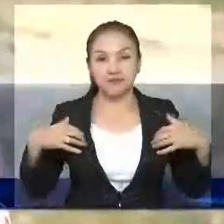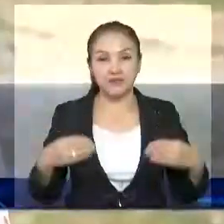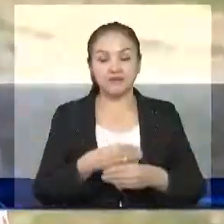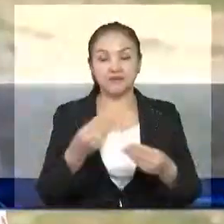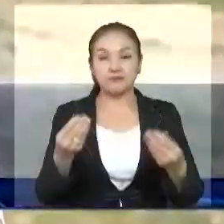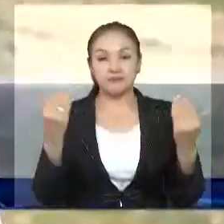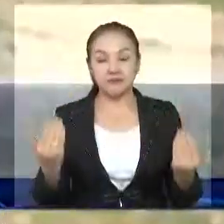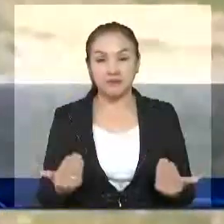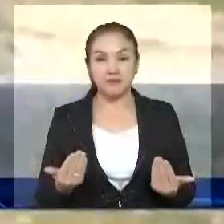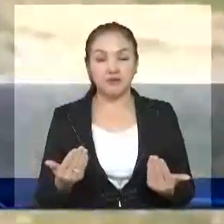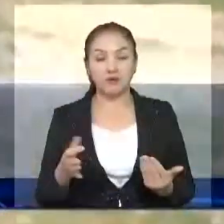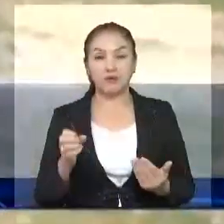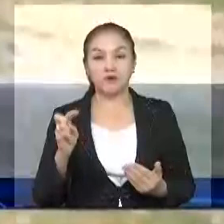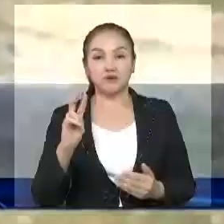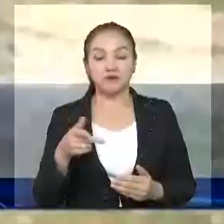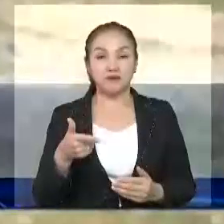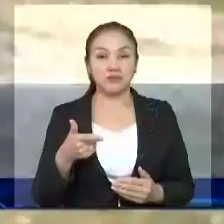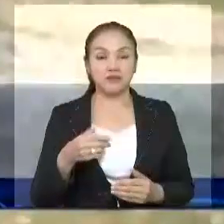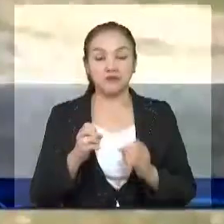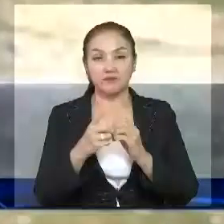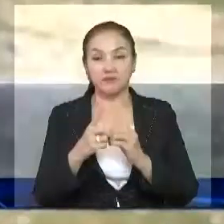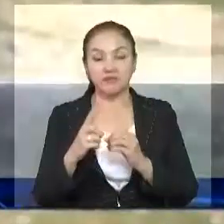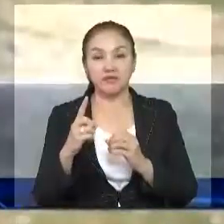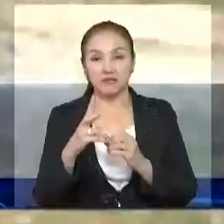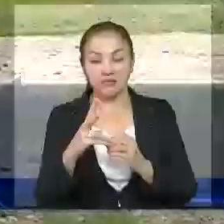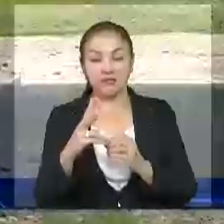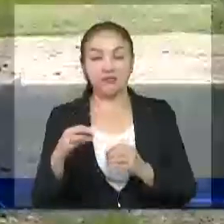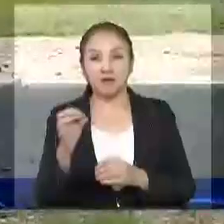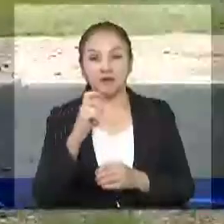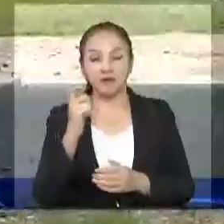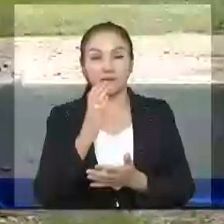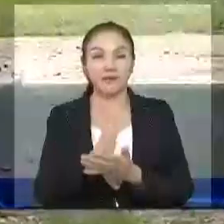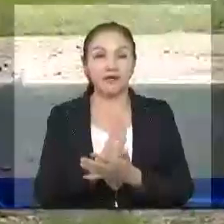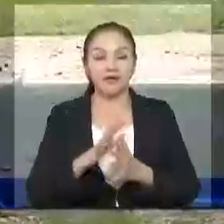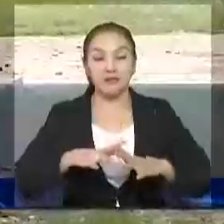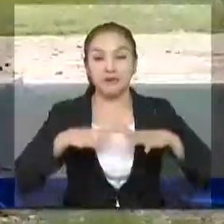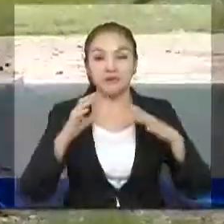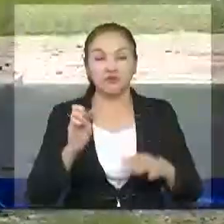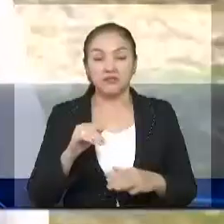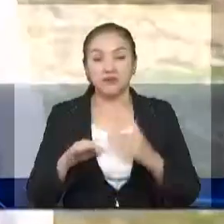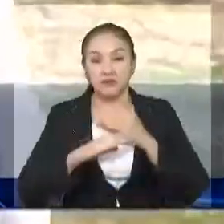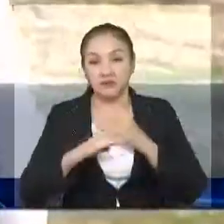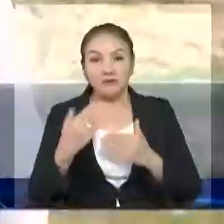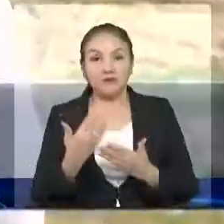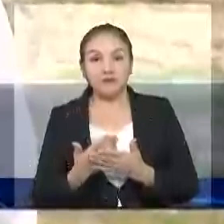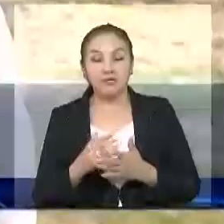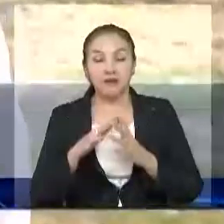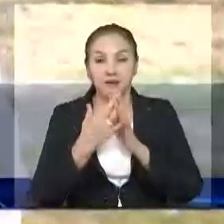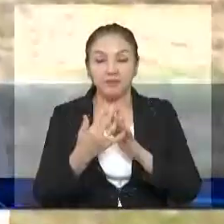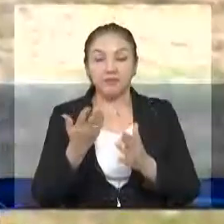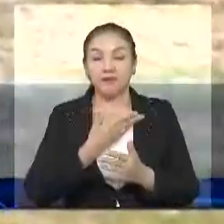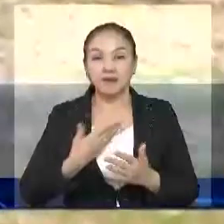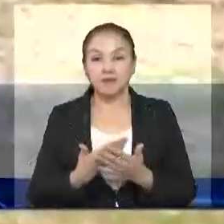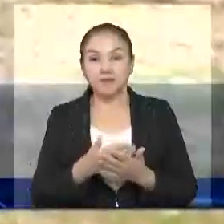менде негізі округ бойынша 12 шаруа қожалығы бар. Ең ірісі осында ту степной деген. Степной ауылы